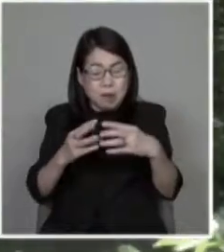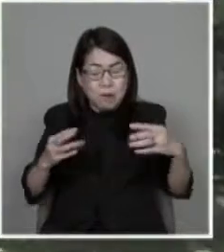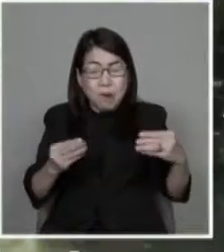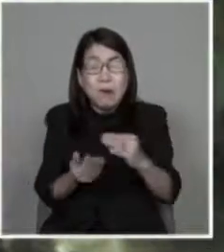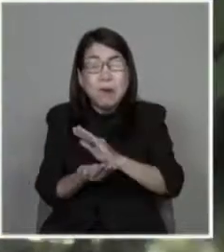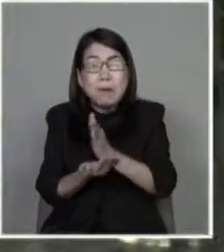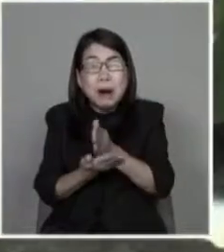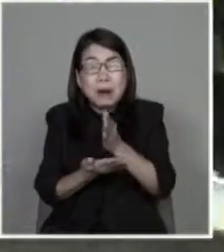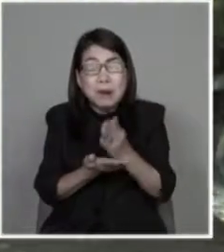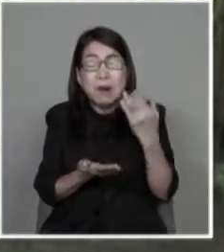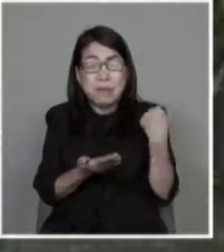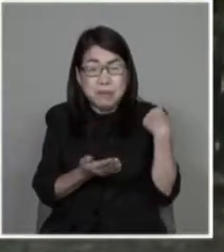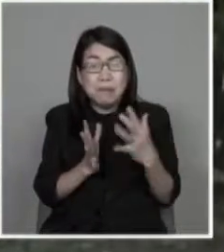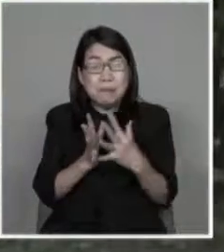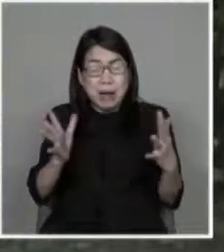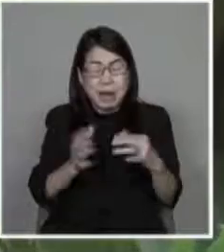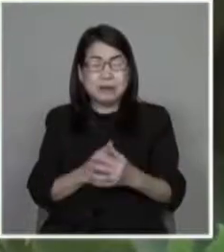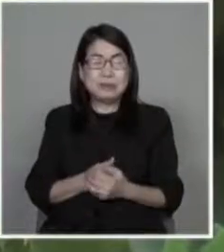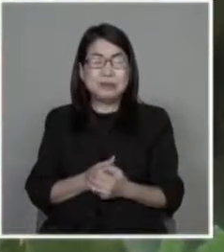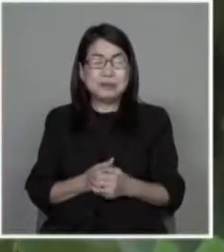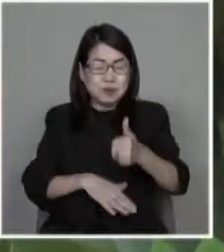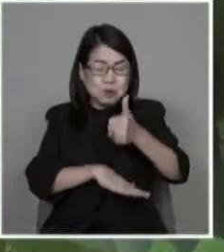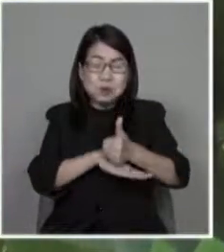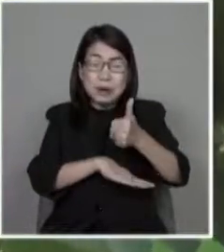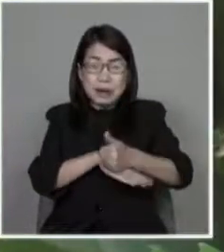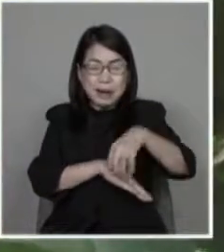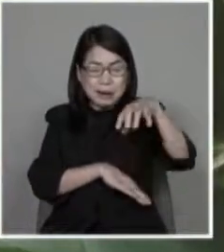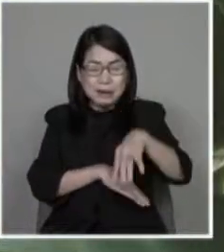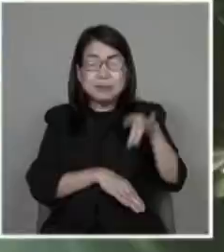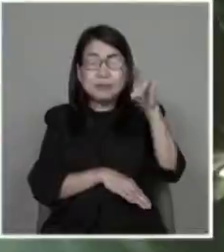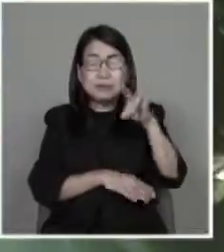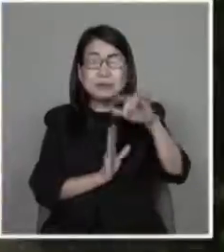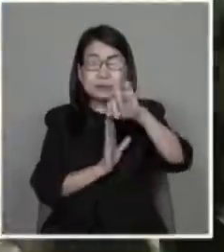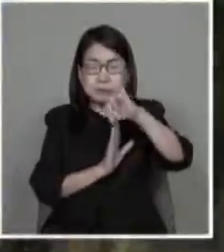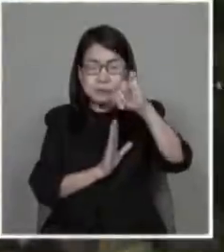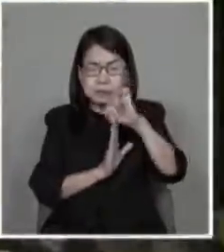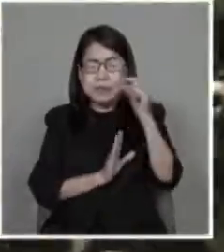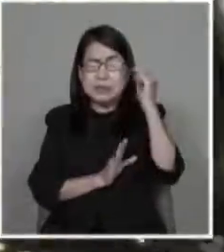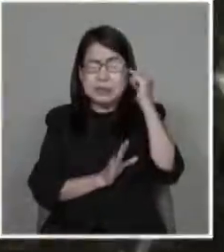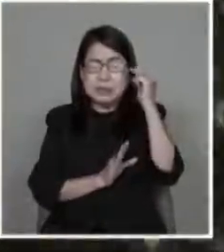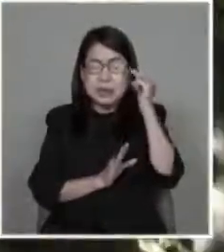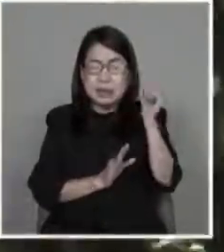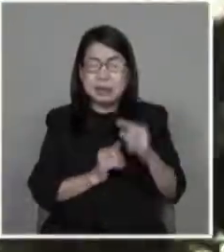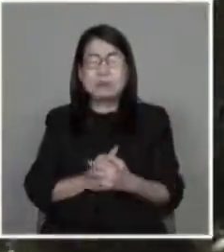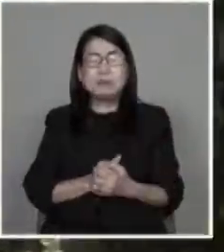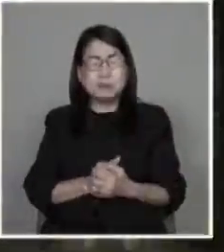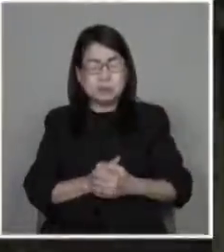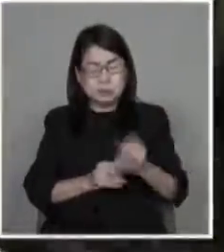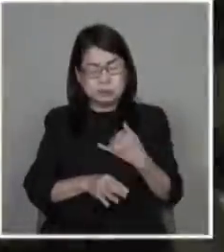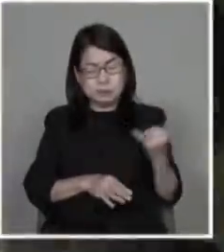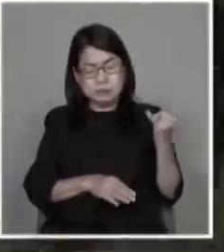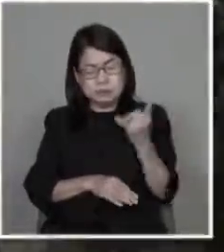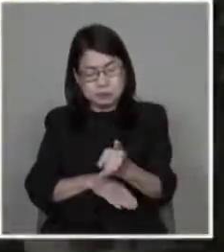ากนี่เป็นอีกหนึ่งที่นายนิพนธ์วิชัยรัตน์ผู้อำนวยการสวนสัตว์เชียงใหม่ตั้งปณิธานไว้ในการเข้ามาบริหารงานของต